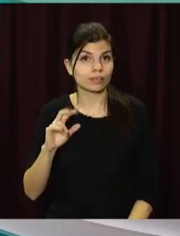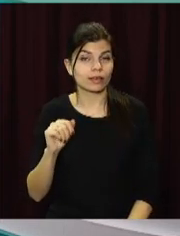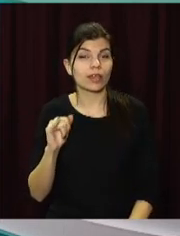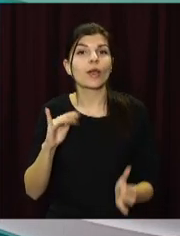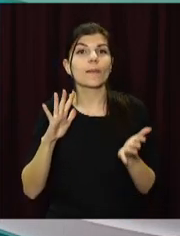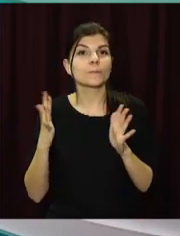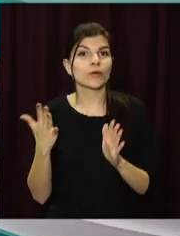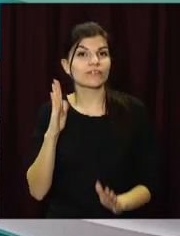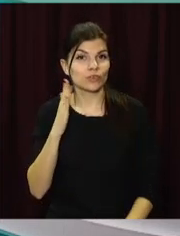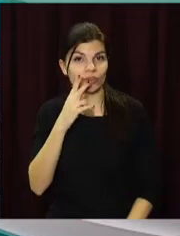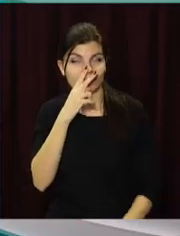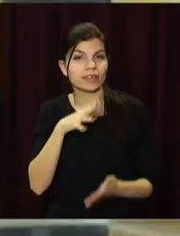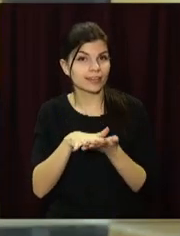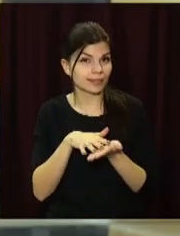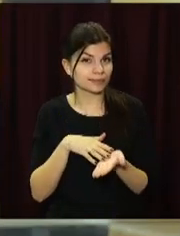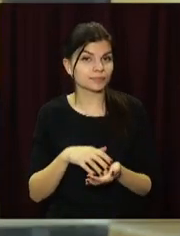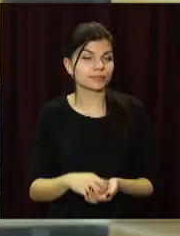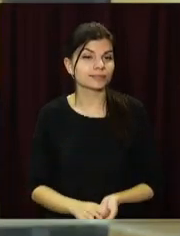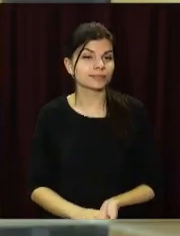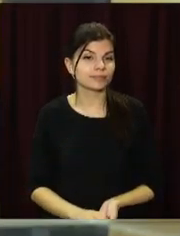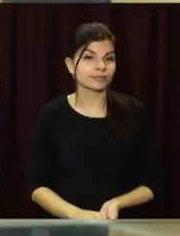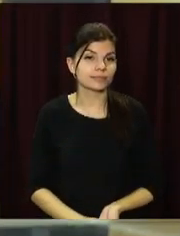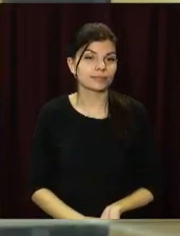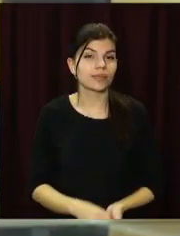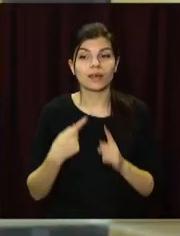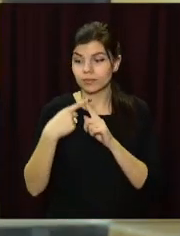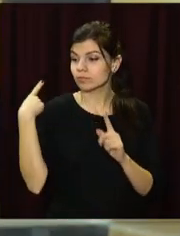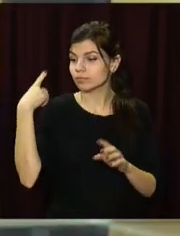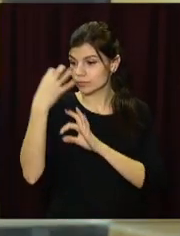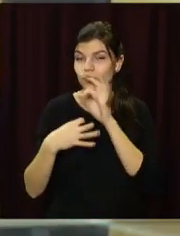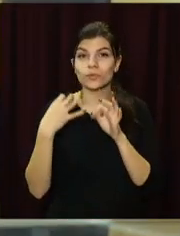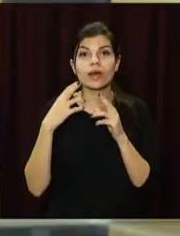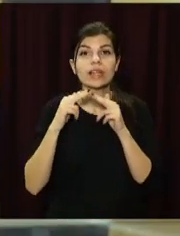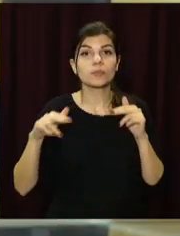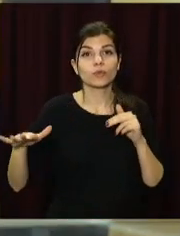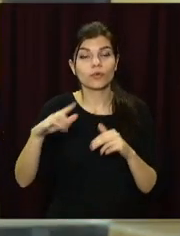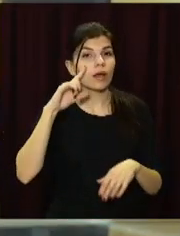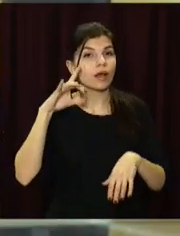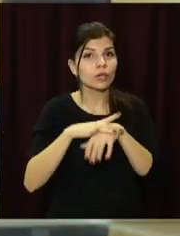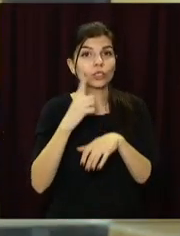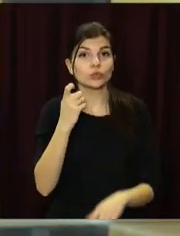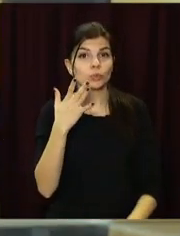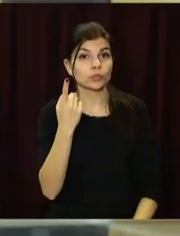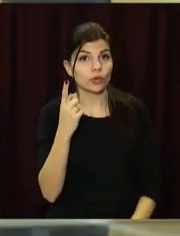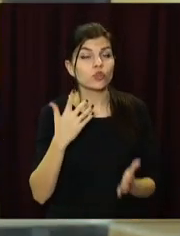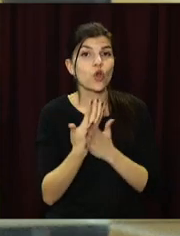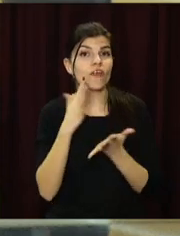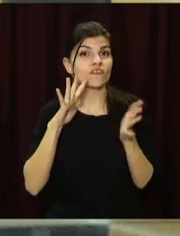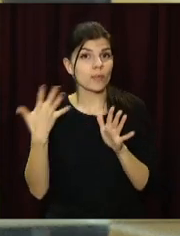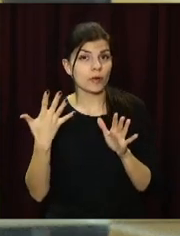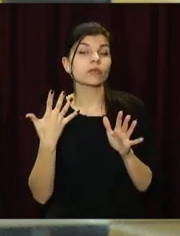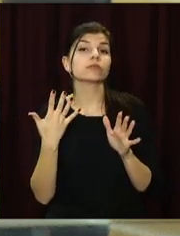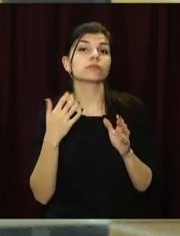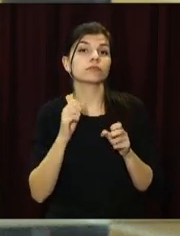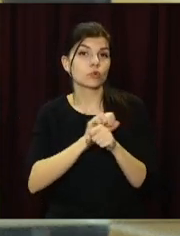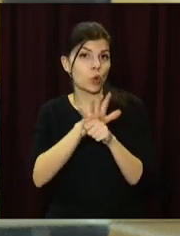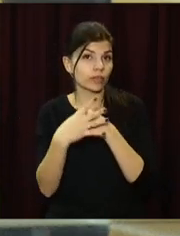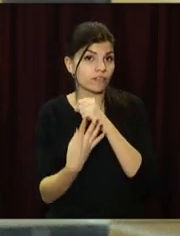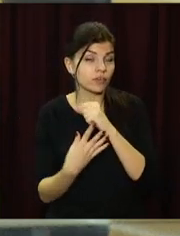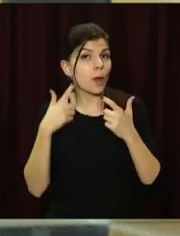І про події вівторка дивіться далі. За минулу добу на Дніпропетровщині виявили 151 новий випадок